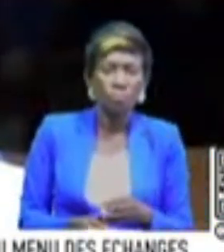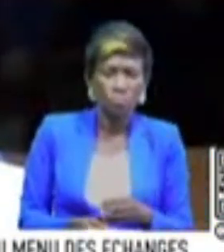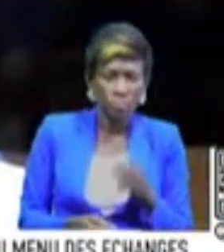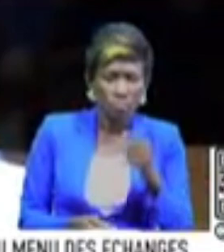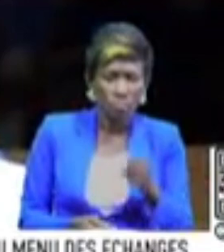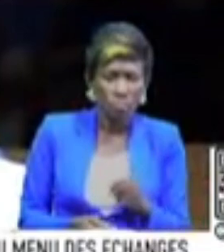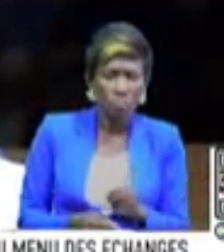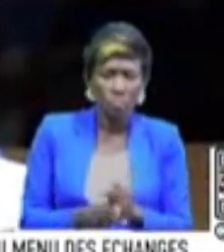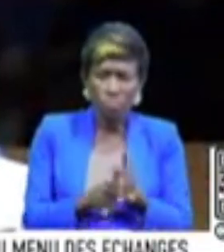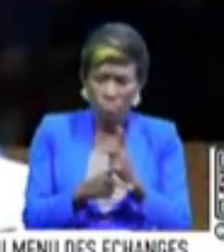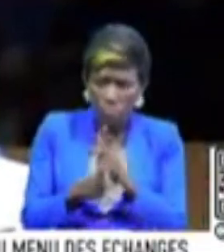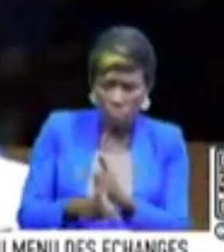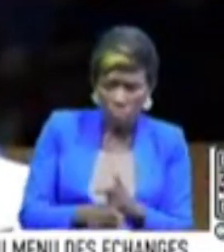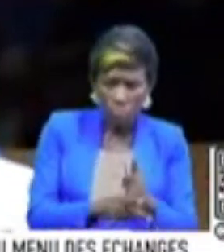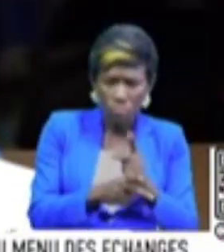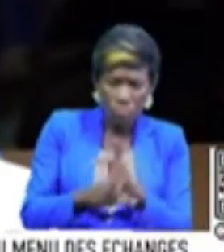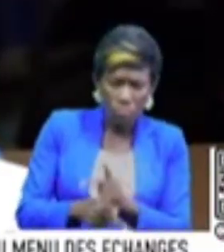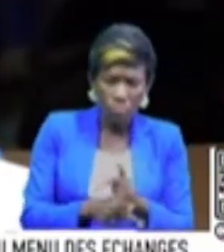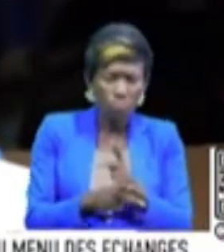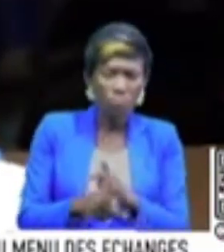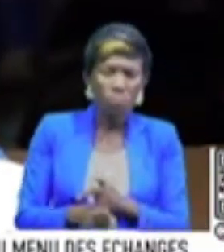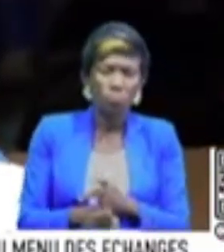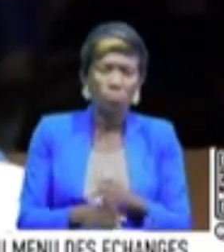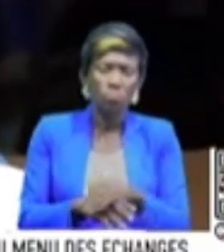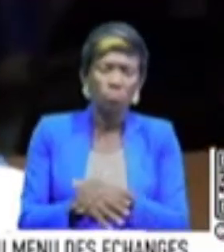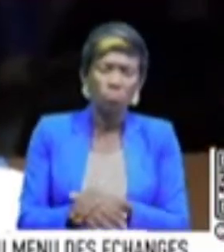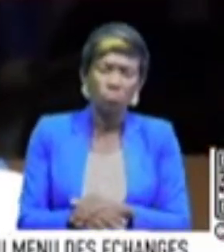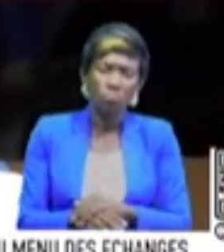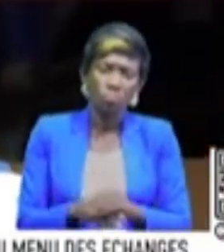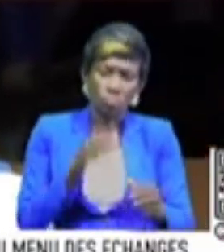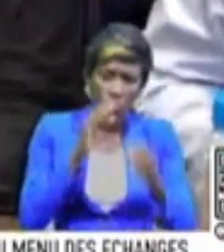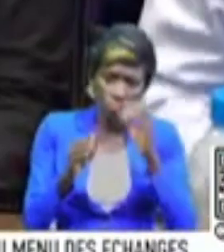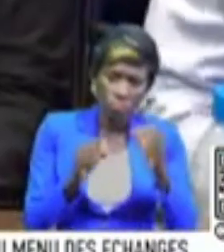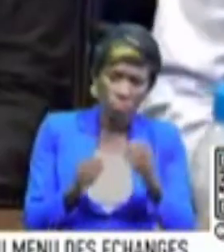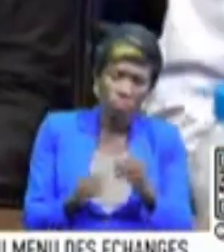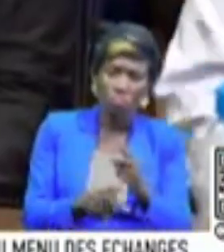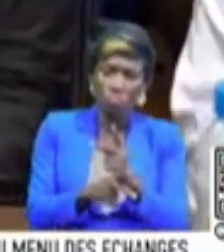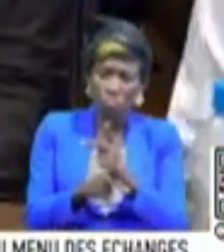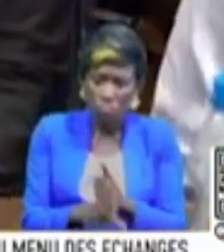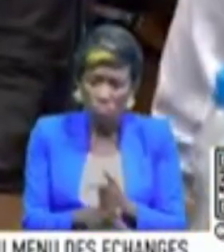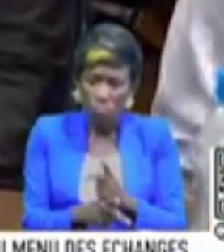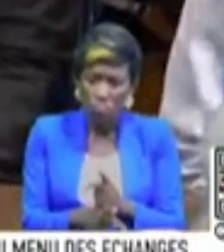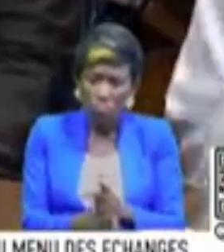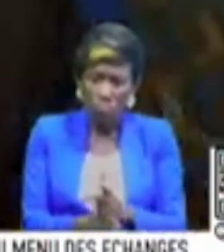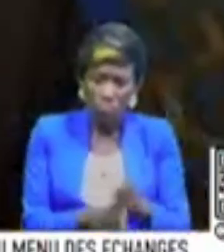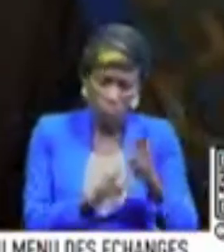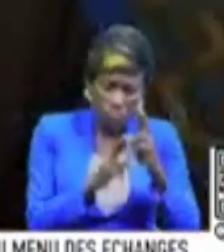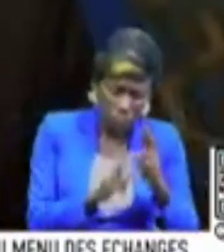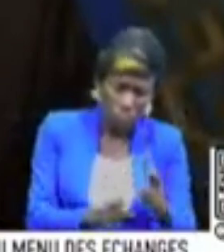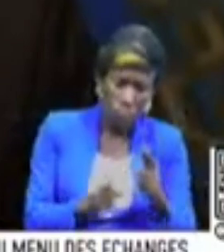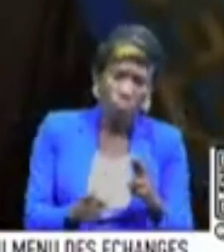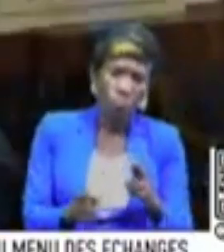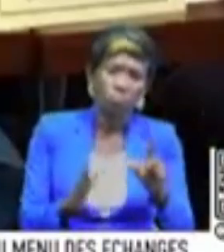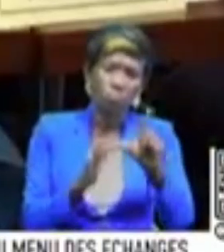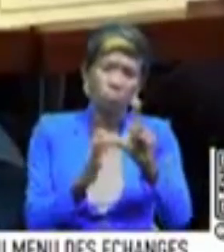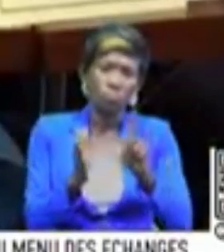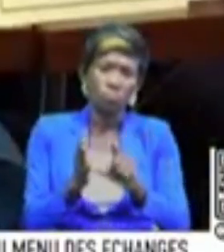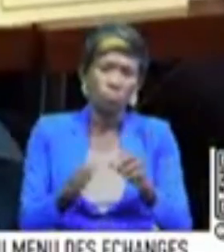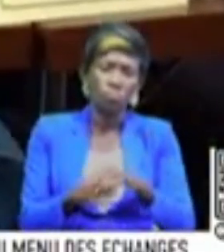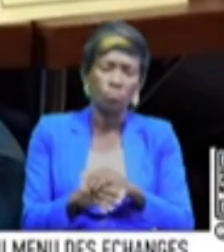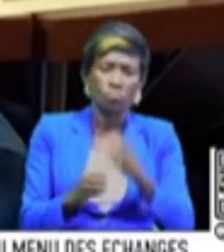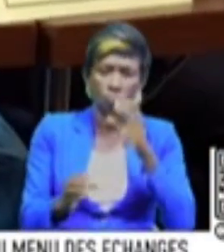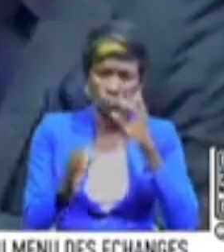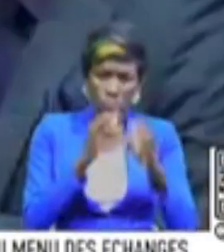le secteur communication, veille au respect des règles établies et promeut l'information juste dans un paysage de